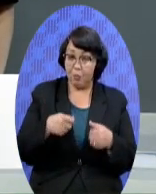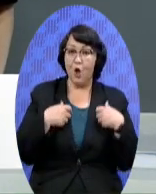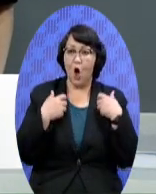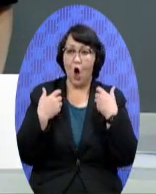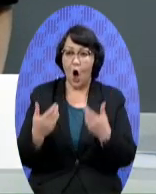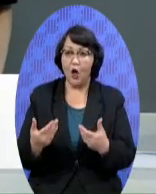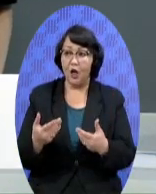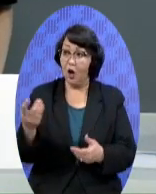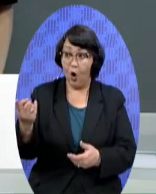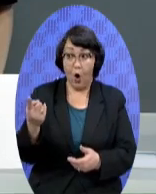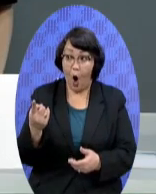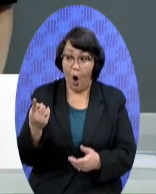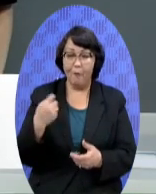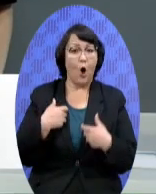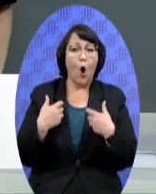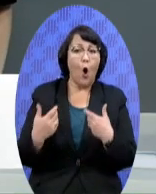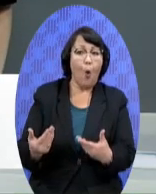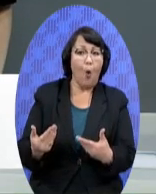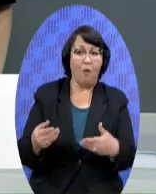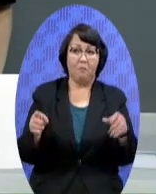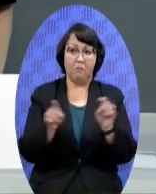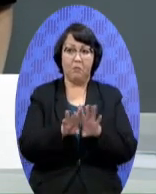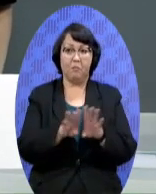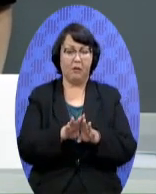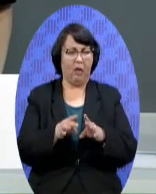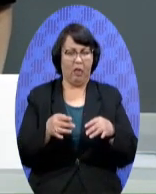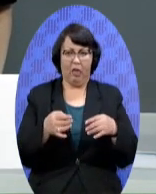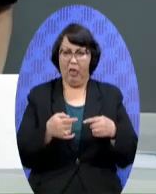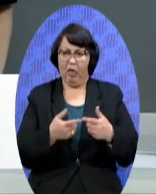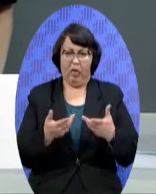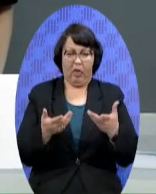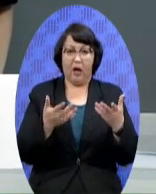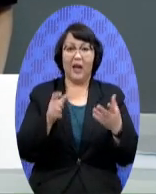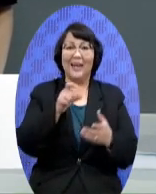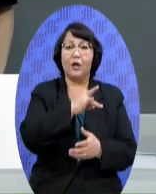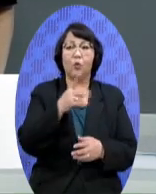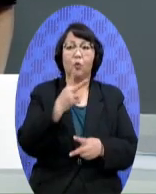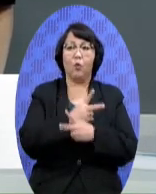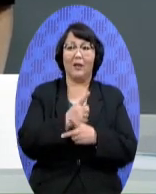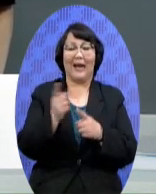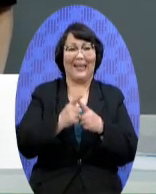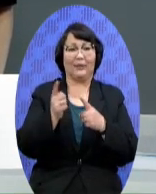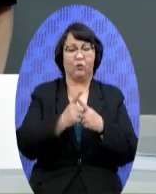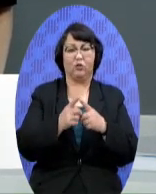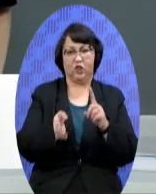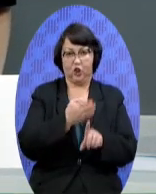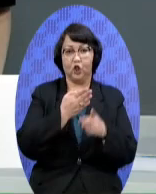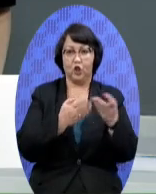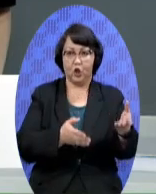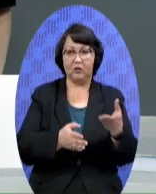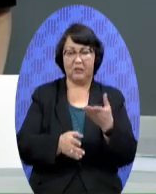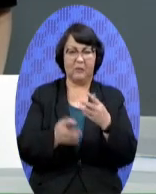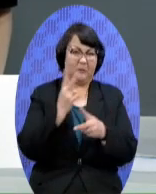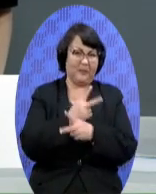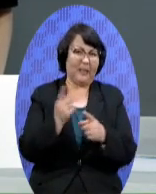нэгэ дарамтлж одоо ийм одоо асуудлыг үүсгэх бол за эрүүгийн хуулиар цаашдаа хариуцлага хүлээхээр болсон байна.